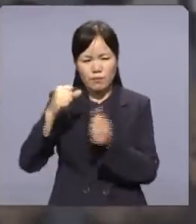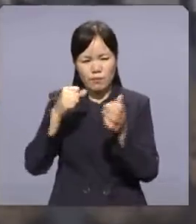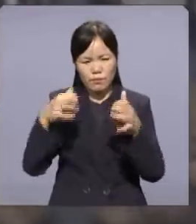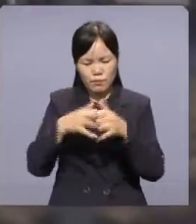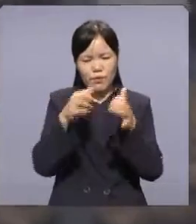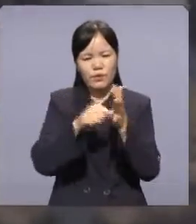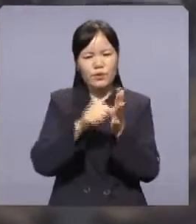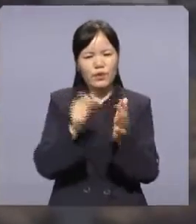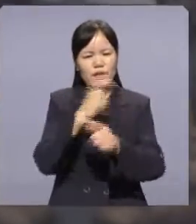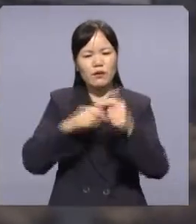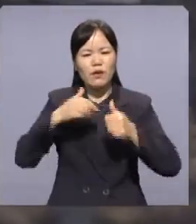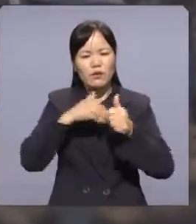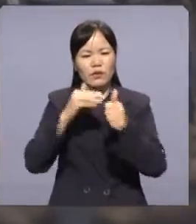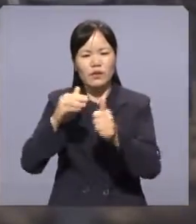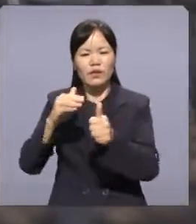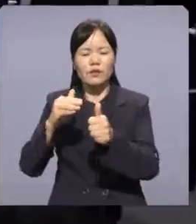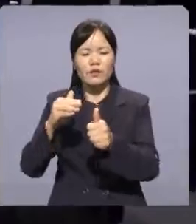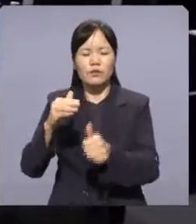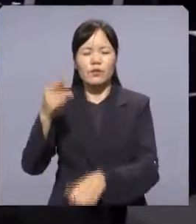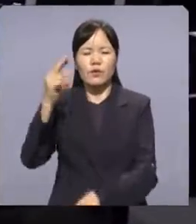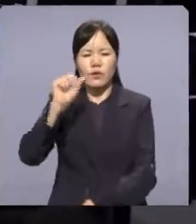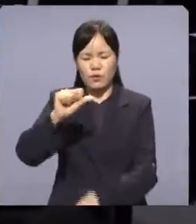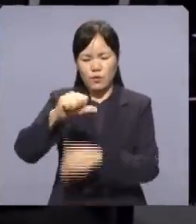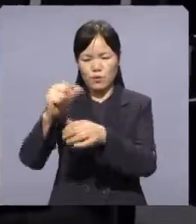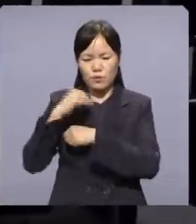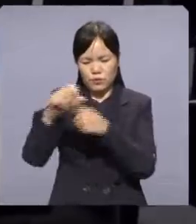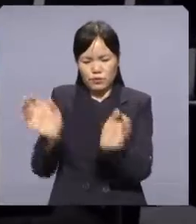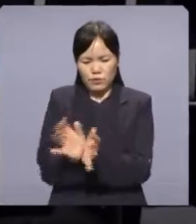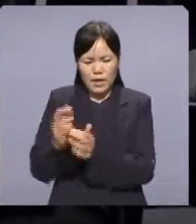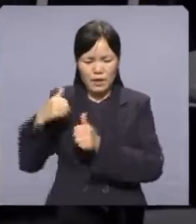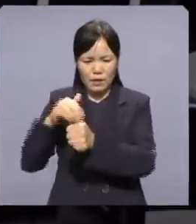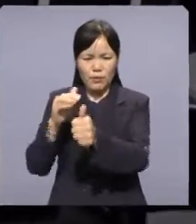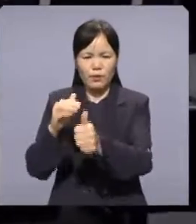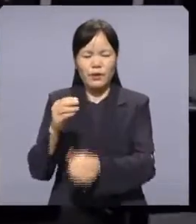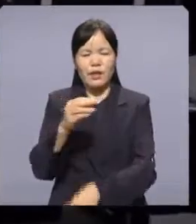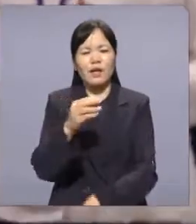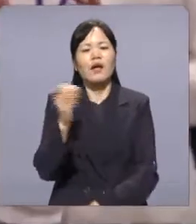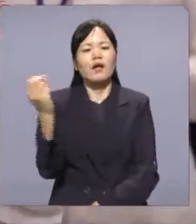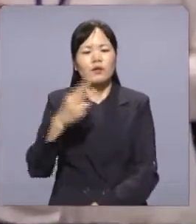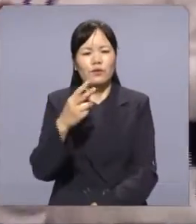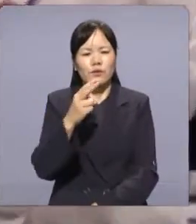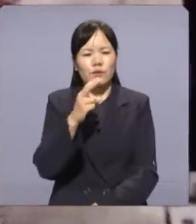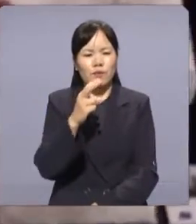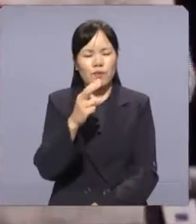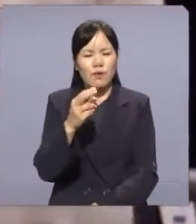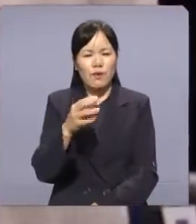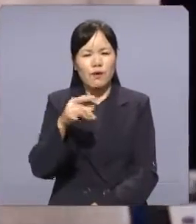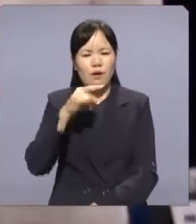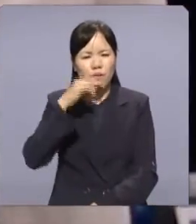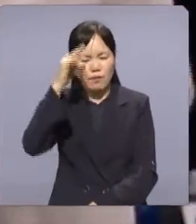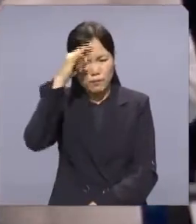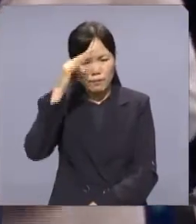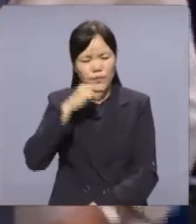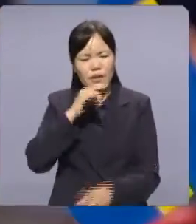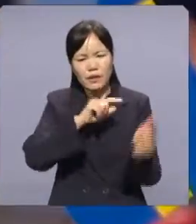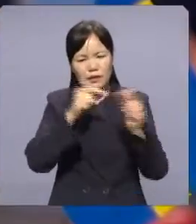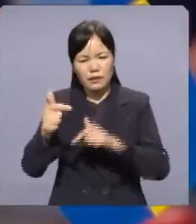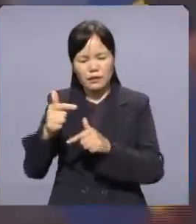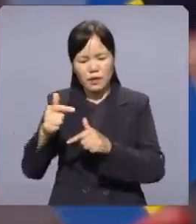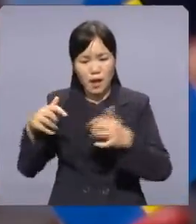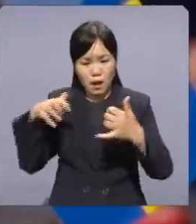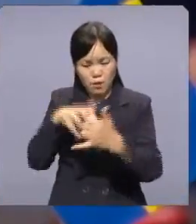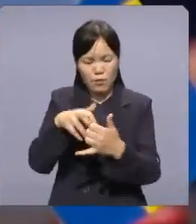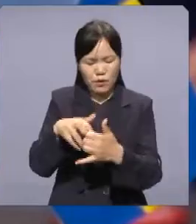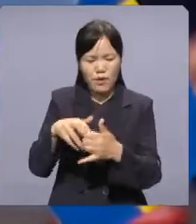육군 5군단 사령부를 배치합니다. 나토는 또 핀란드와 스웨덴의 가입 절차를 공식적으로 개시하며